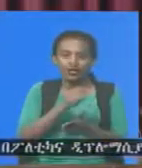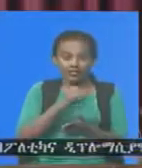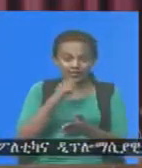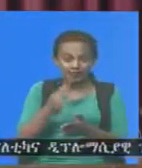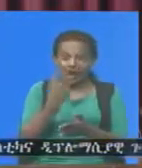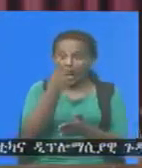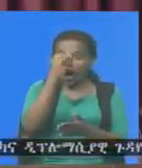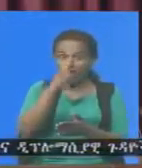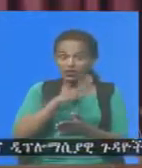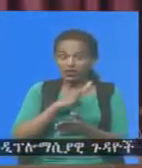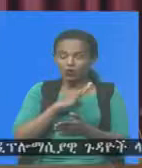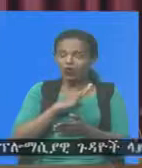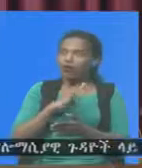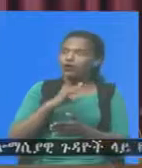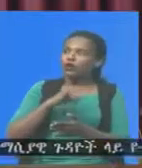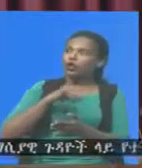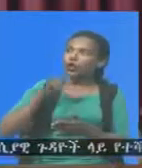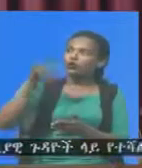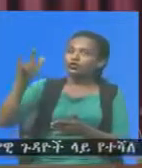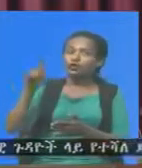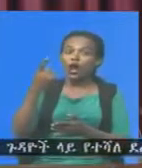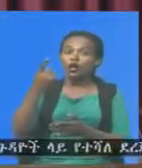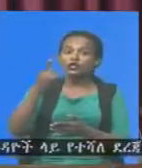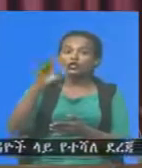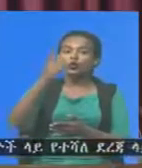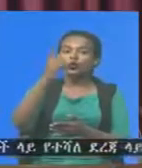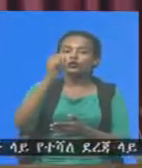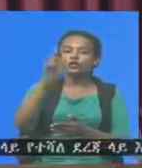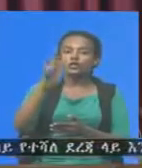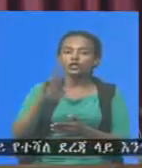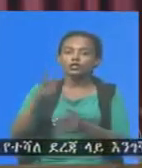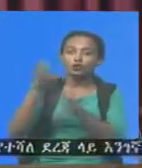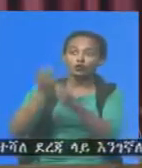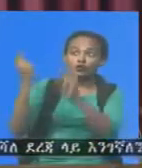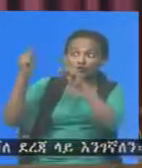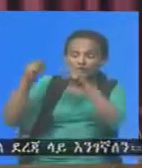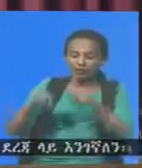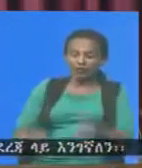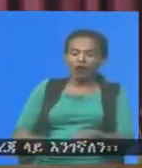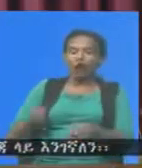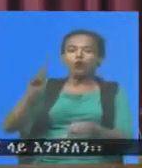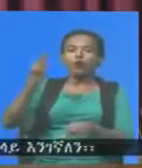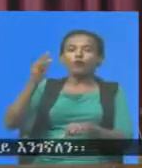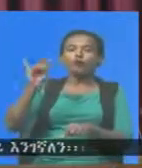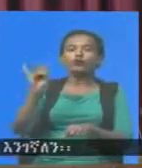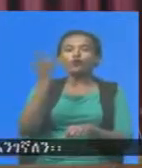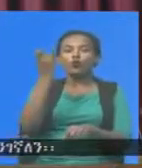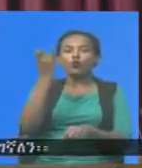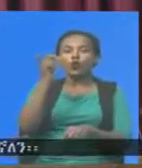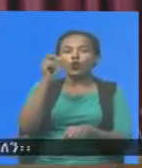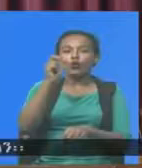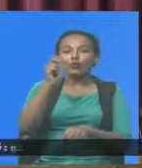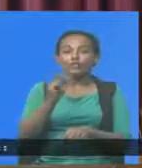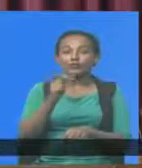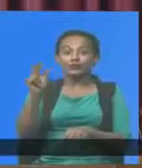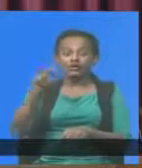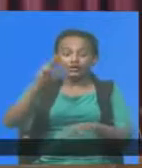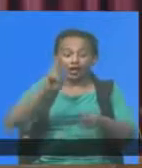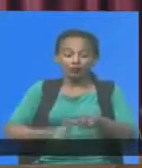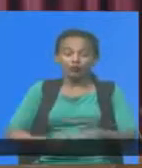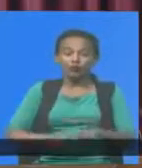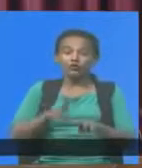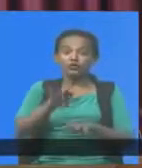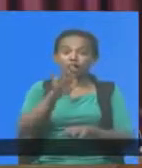ሰው ከውጭ አንድ ኮንቴነር ጭኖ ሲመጣ ሞጆ ወደብ ተቀምጦ